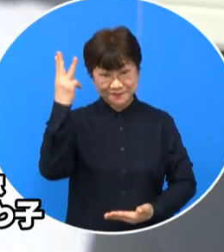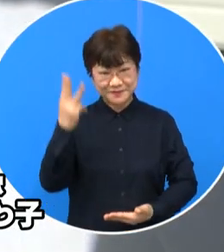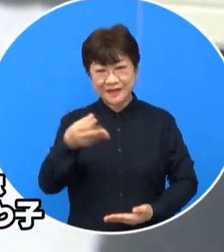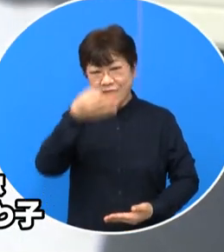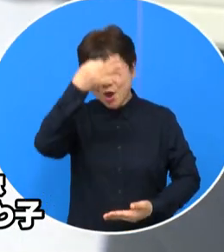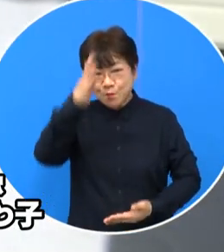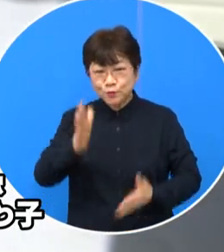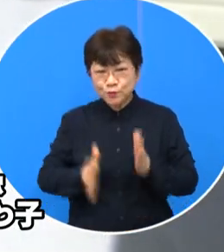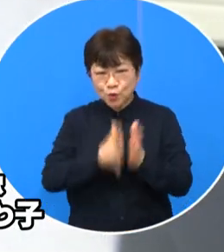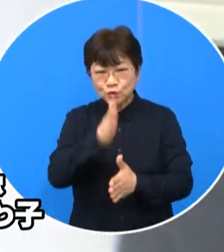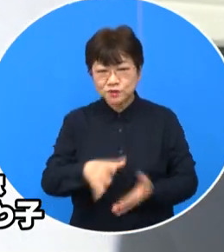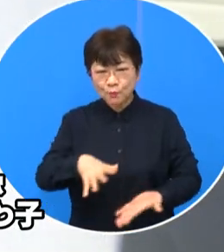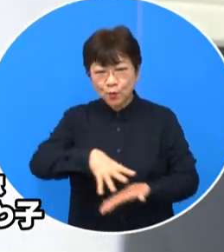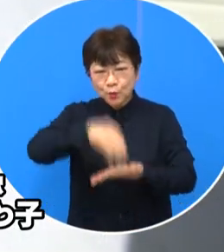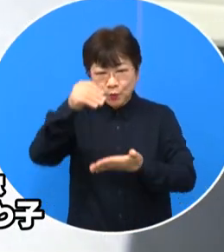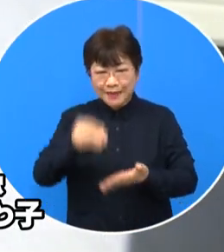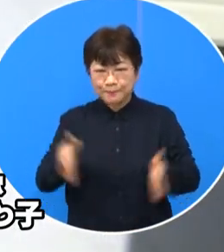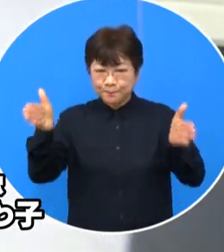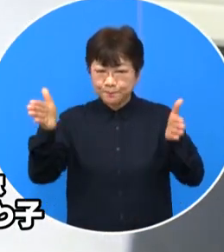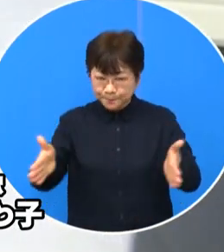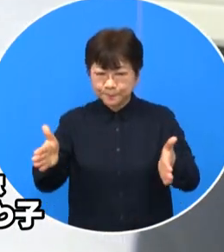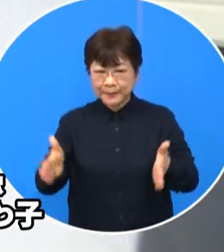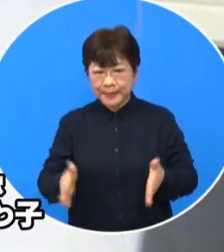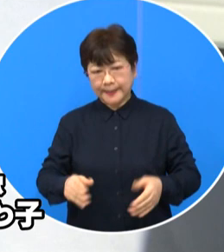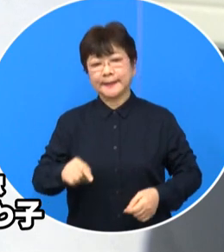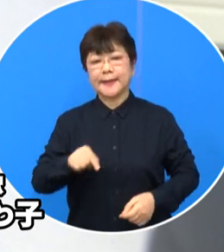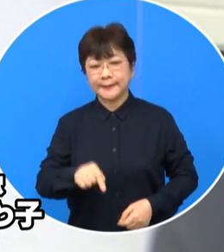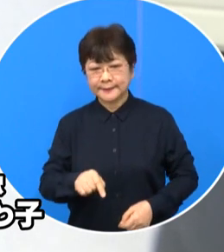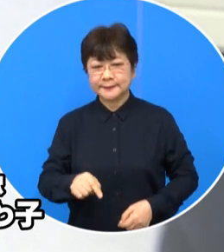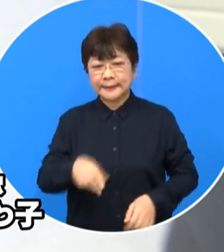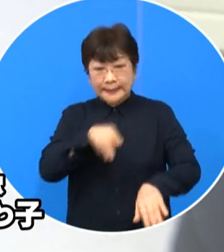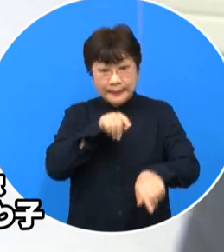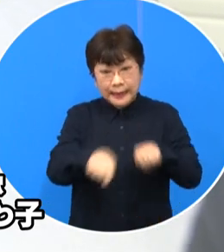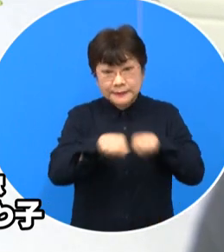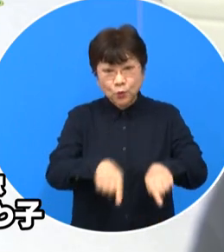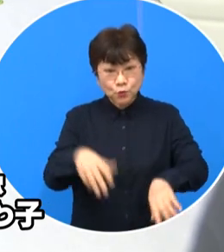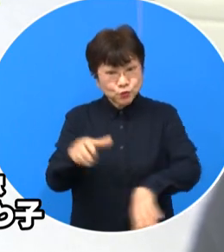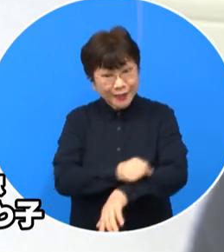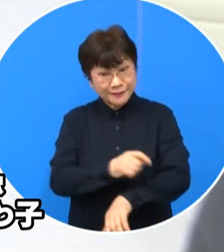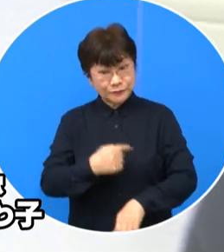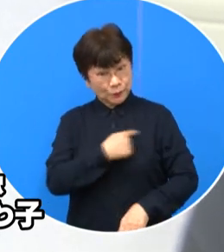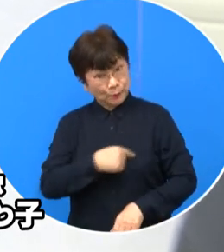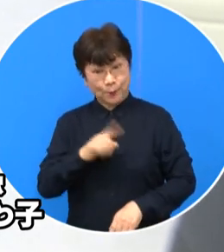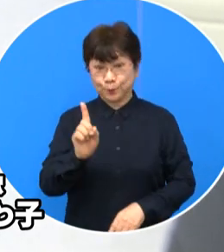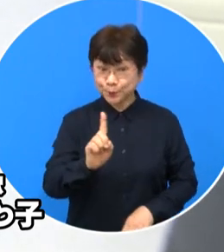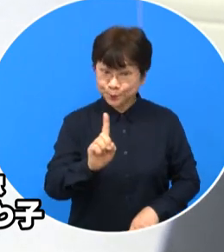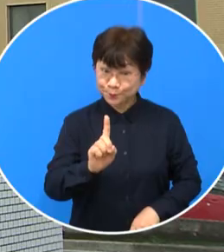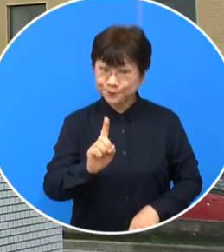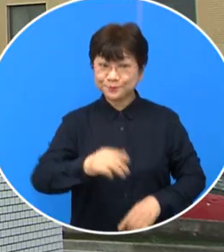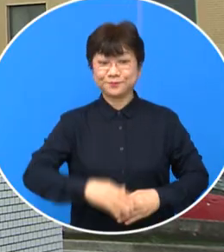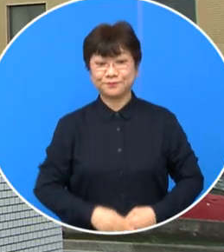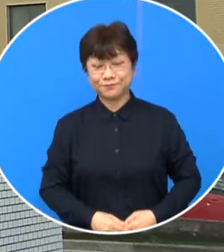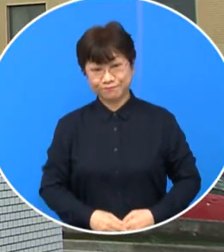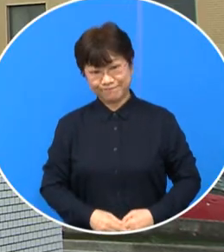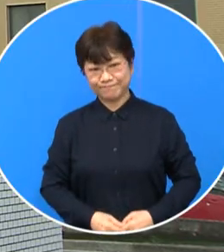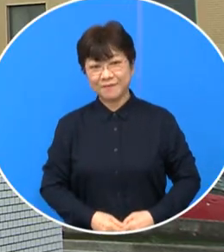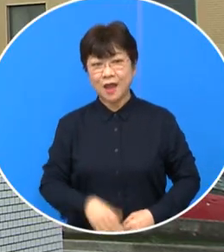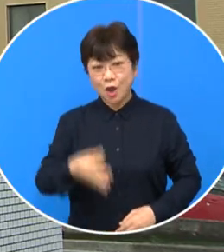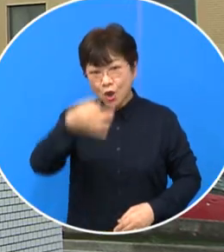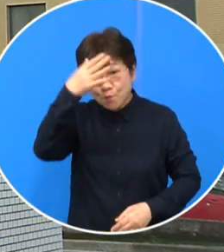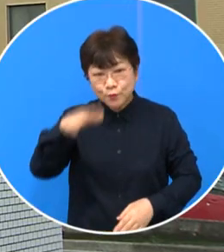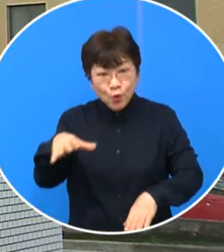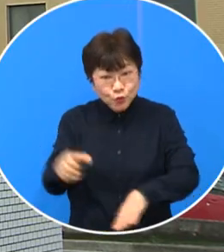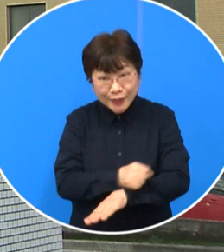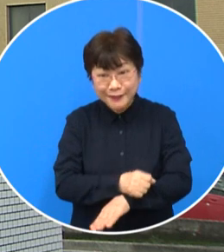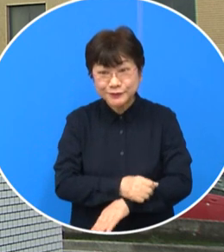ようこそ鹿児島へ。プロスポーツキャンプシーズン到来、監督選手の意気込みは。トップ選